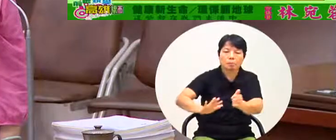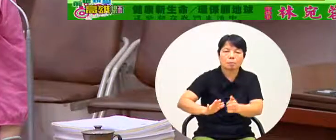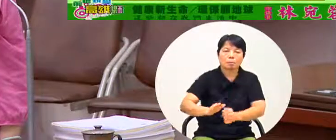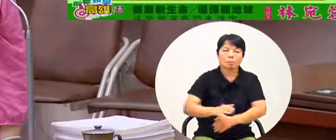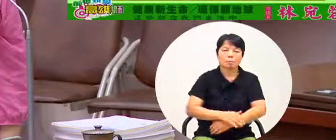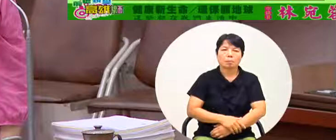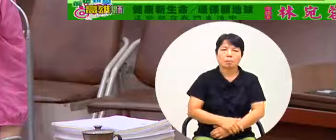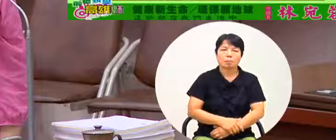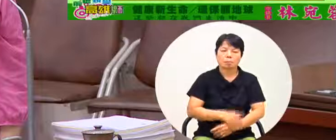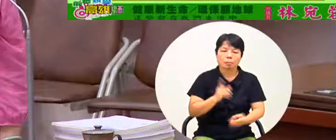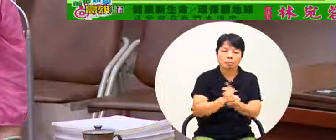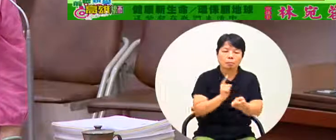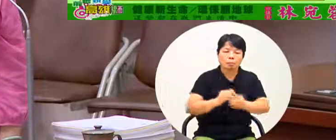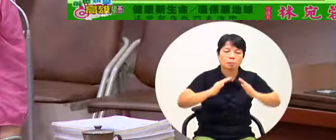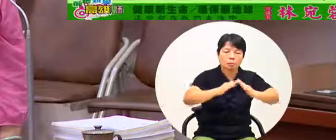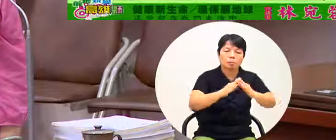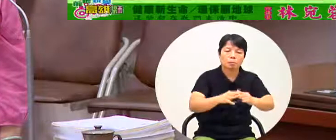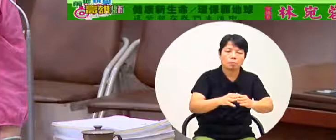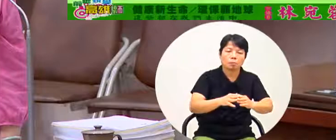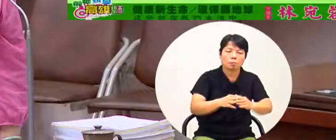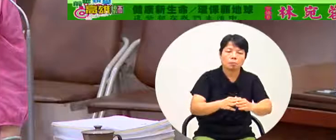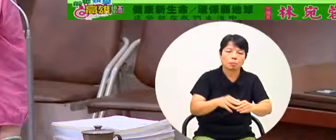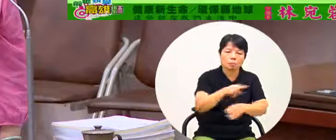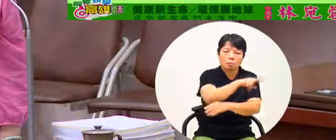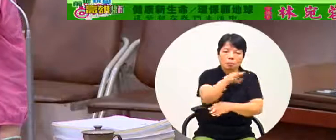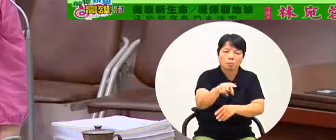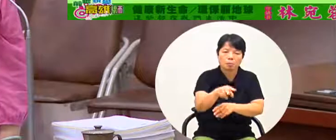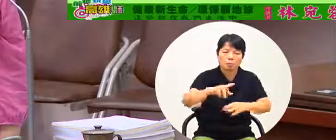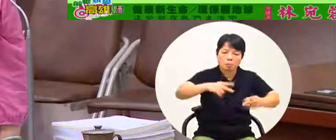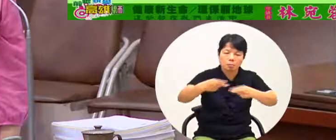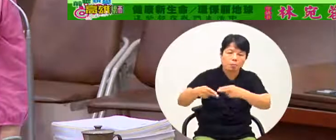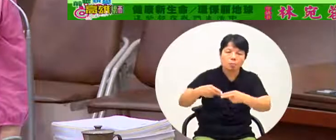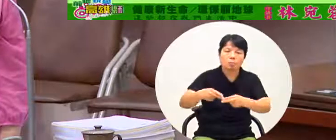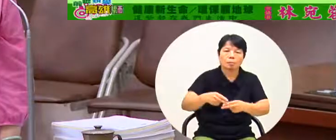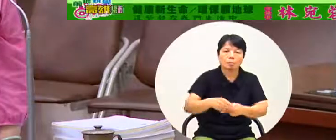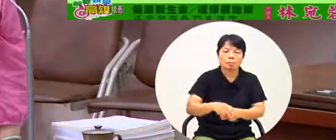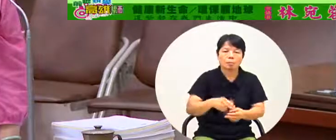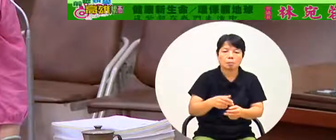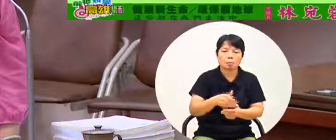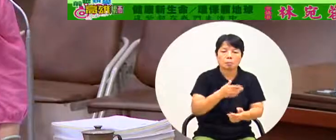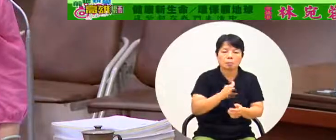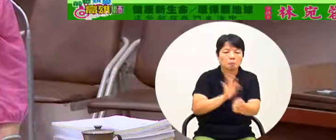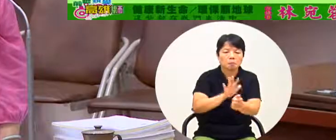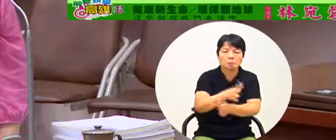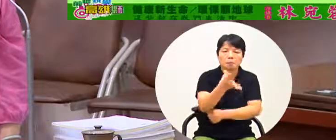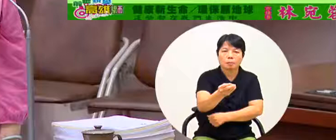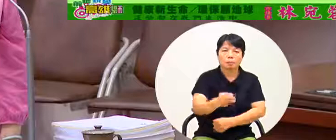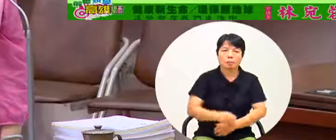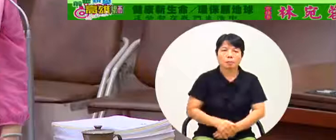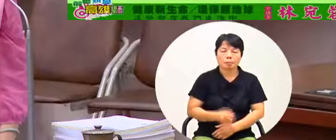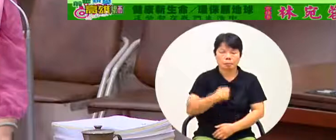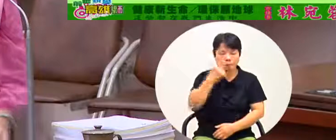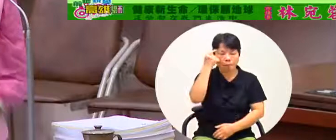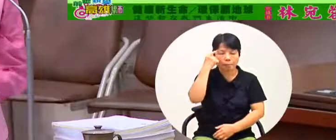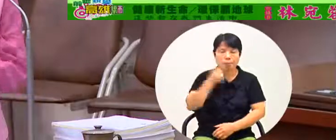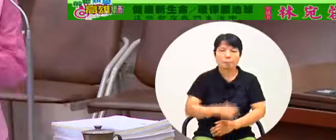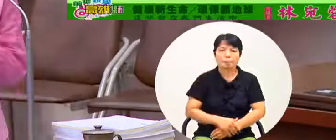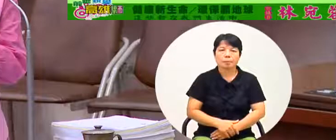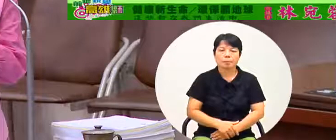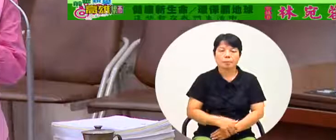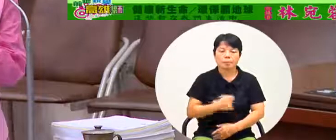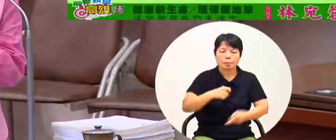是。有不利的影响啊，所以本席是想说，我们公务局局长希